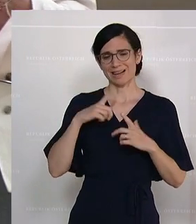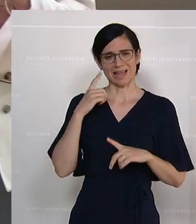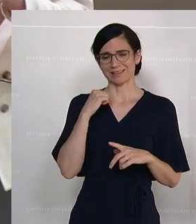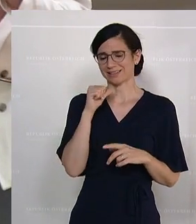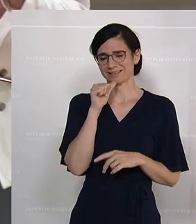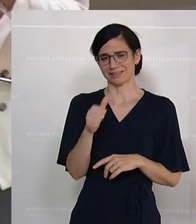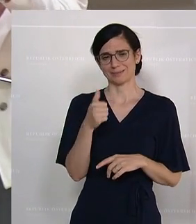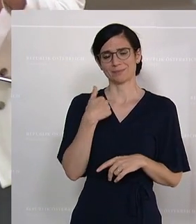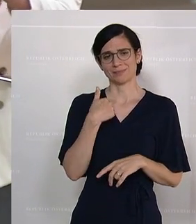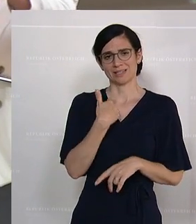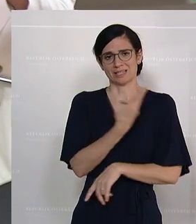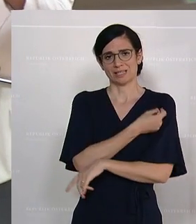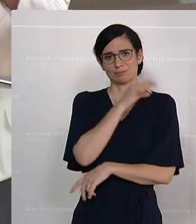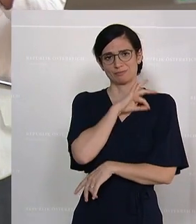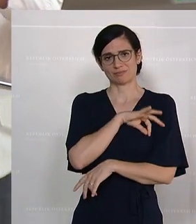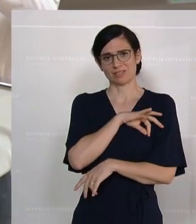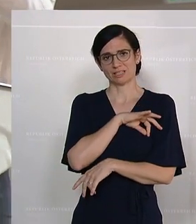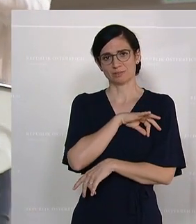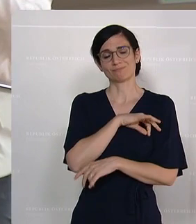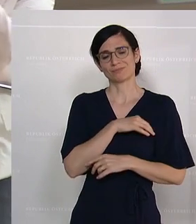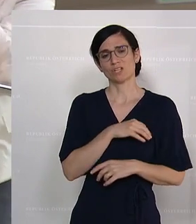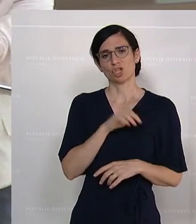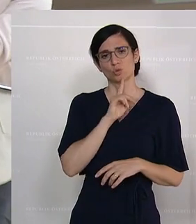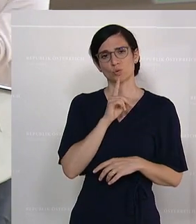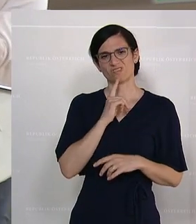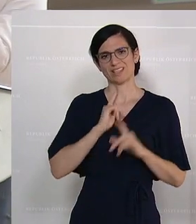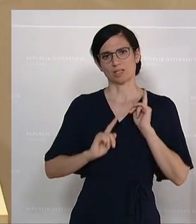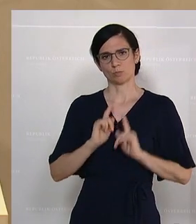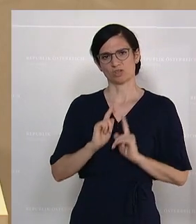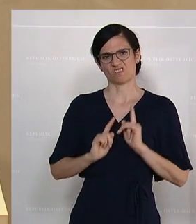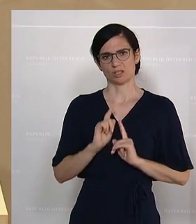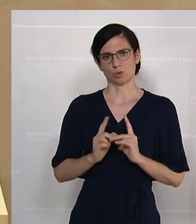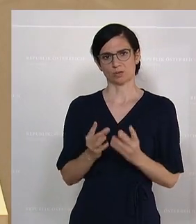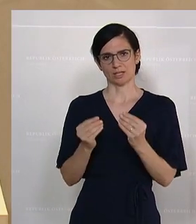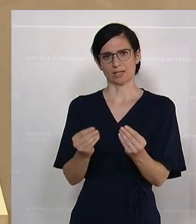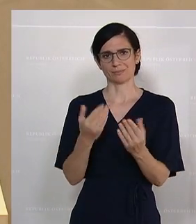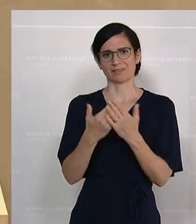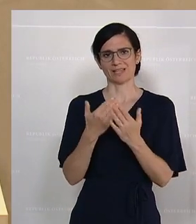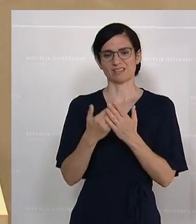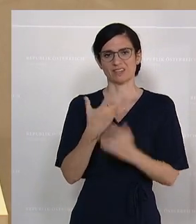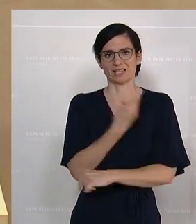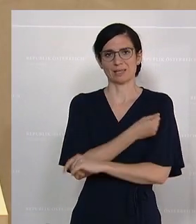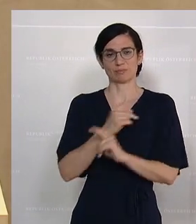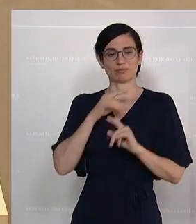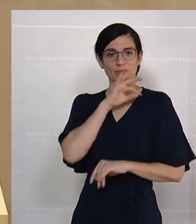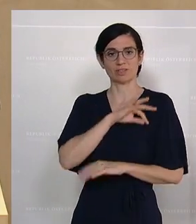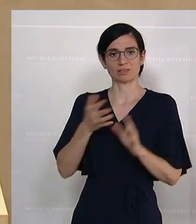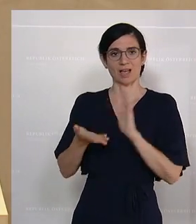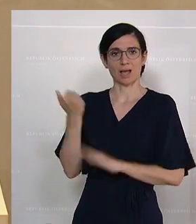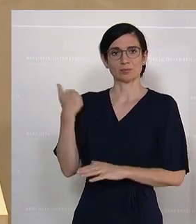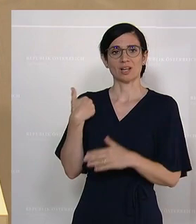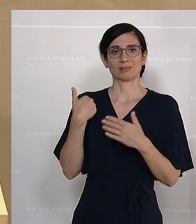die pflicht hat leider zu wenige zusätzlich zur impfung motivieren das heißt wir werden wie in pflicht abschaffen aber die impfung weiterhin stark